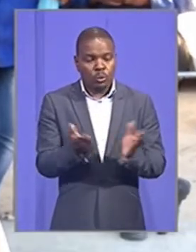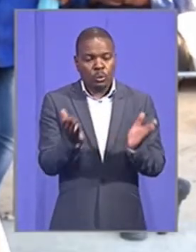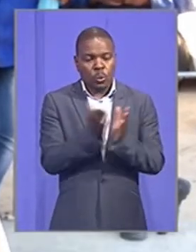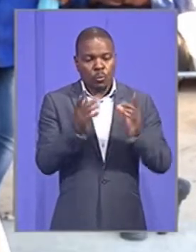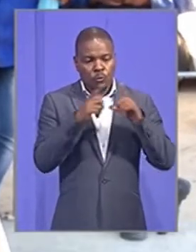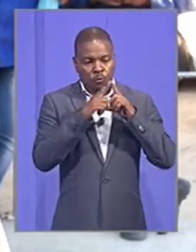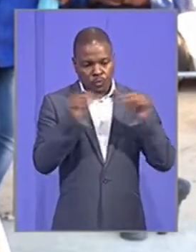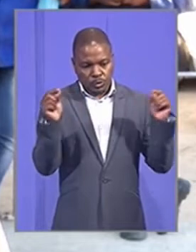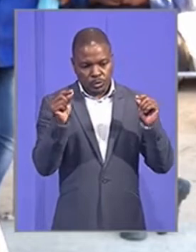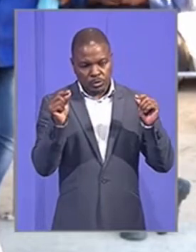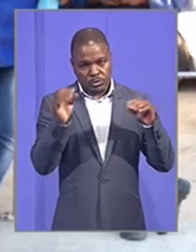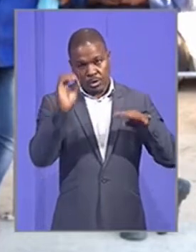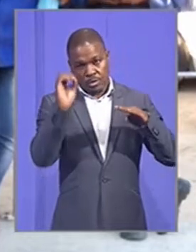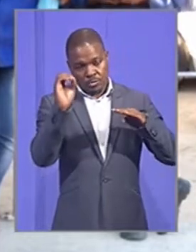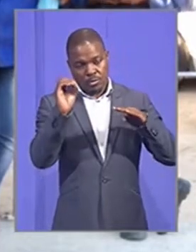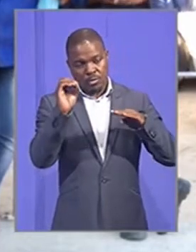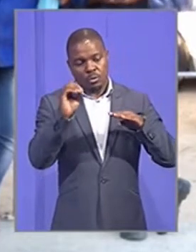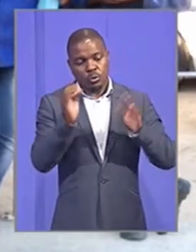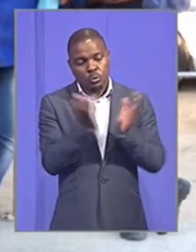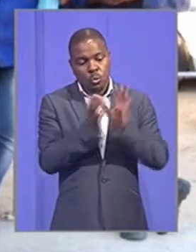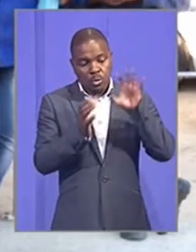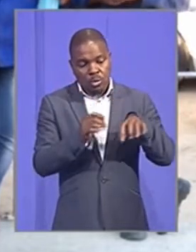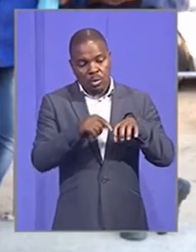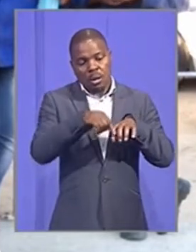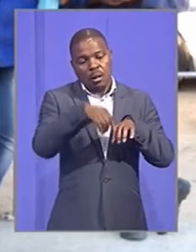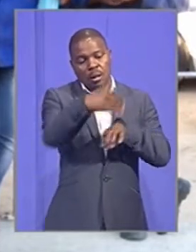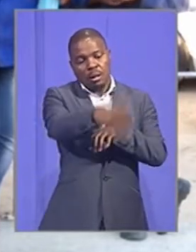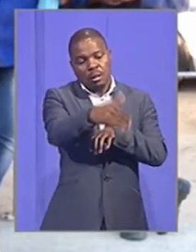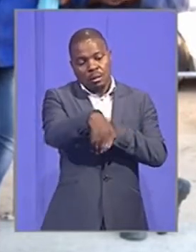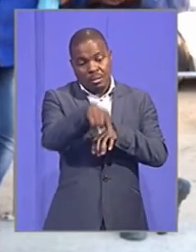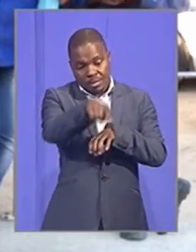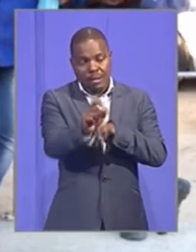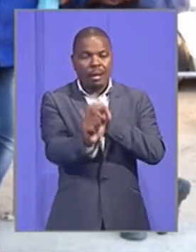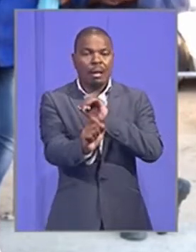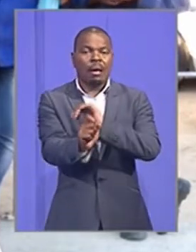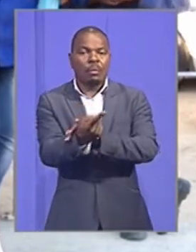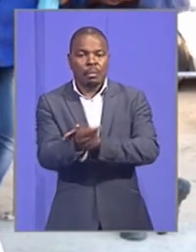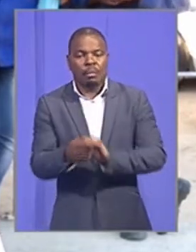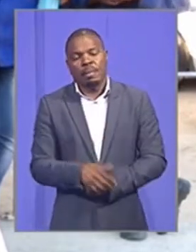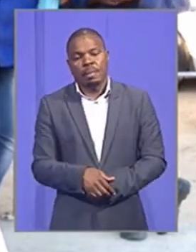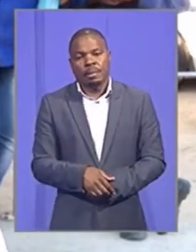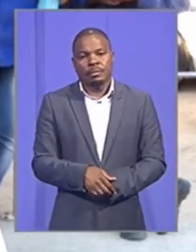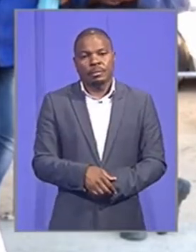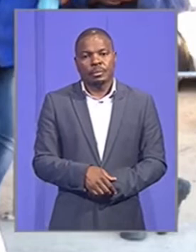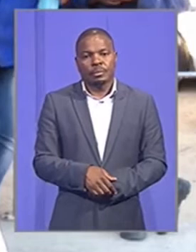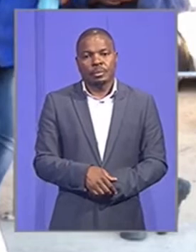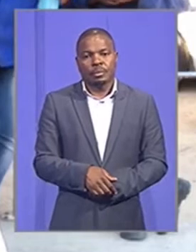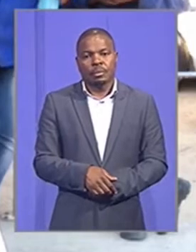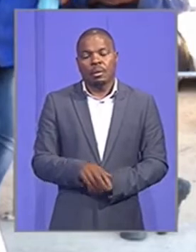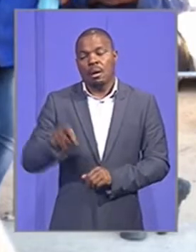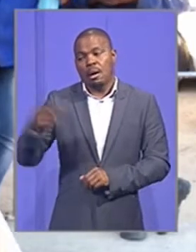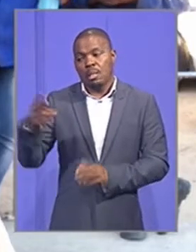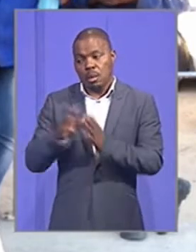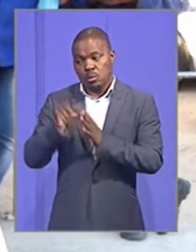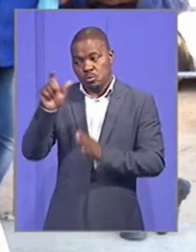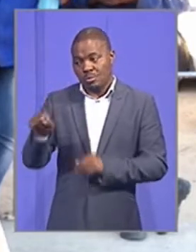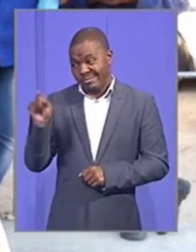tswile e etsaetse kantle ho jarete ya sekolo. E tswa ke